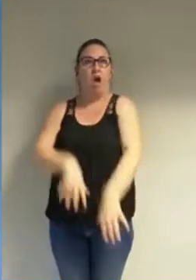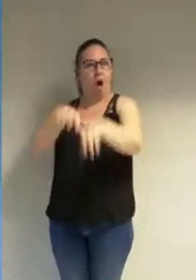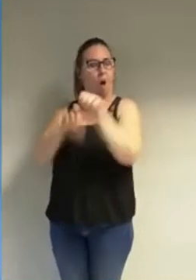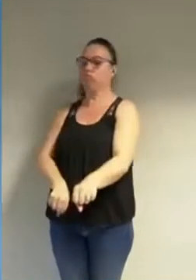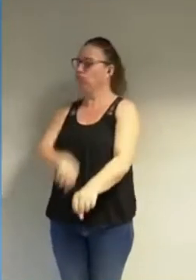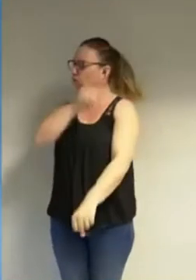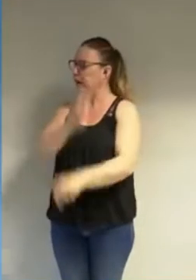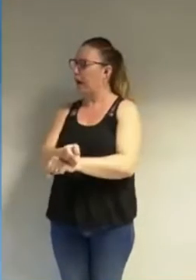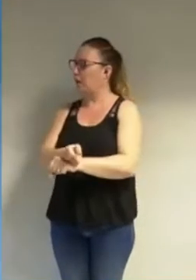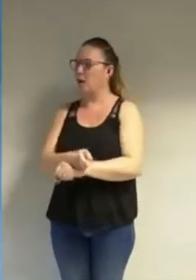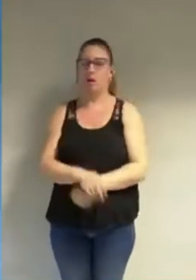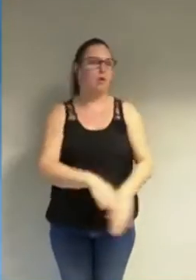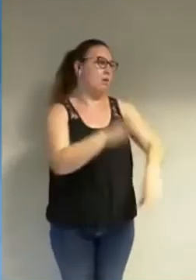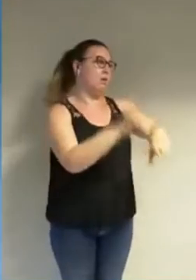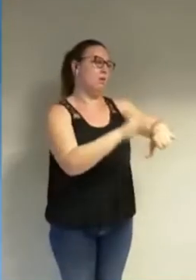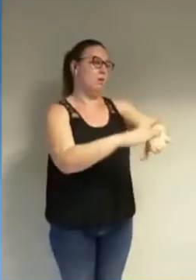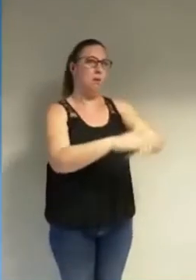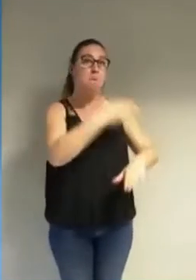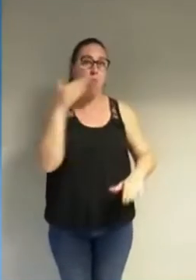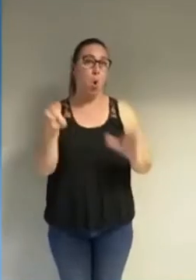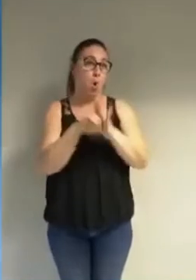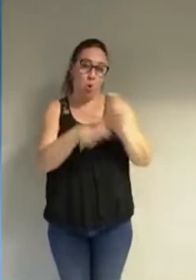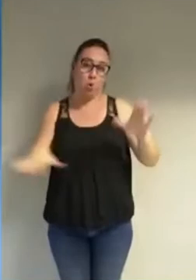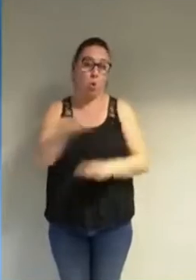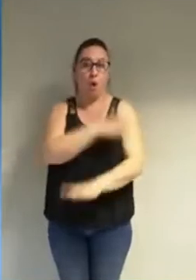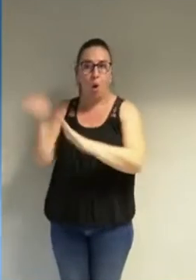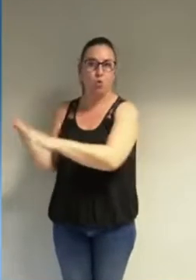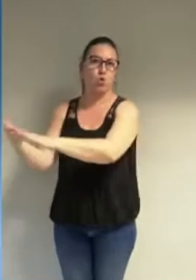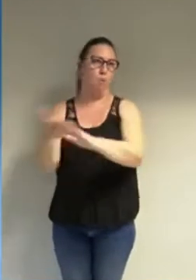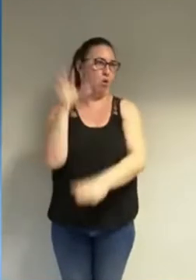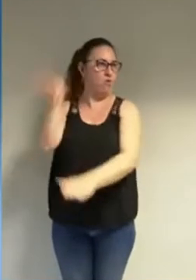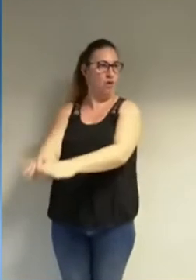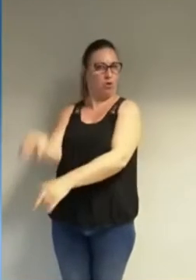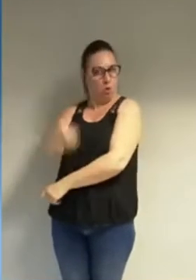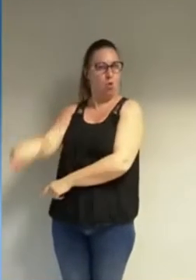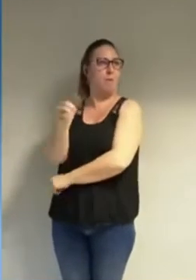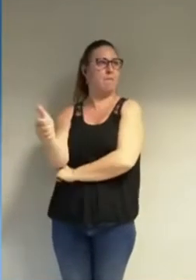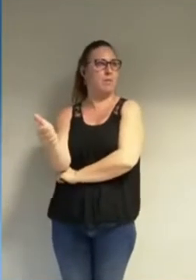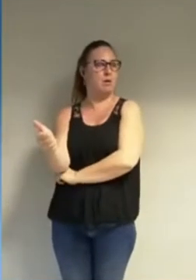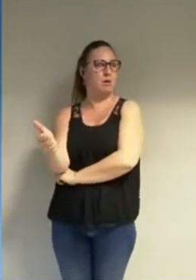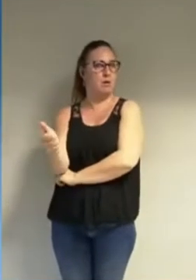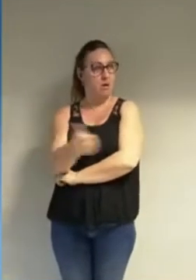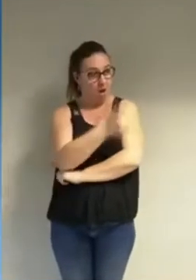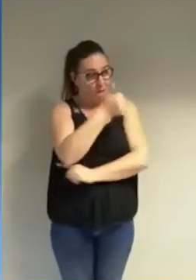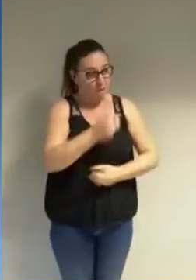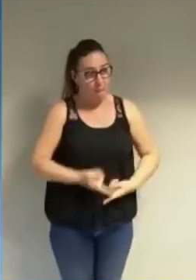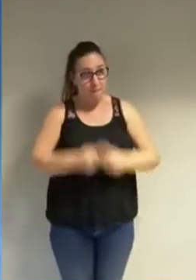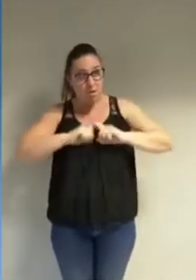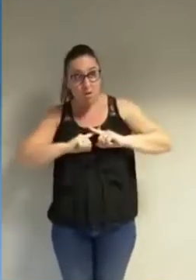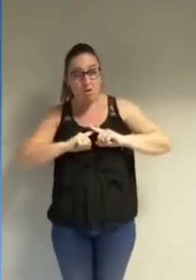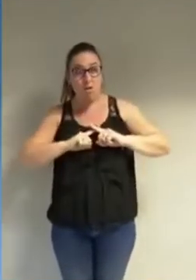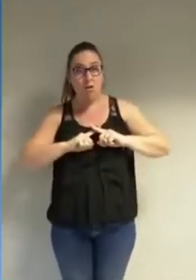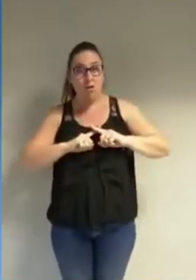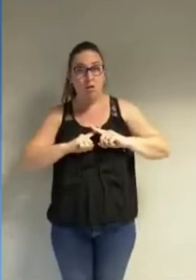vous demandons de consulter les Grenoblois. Si vous êtes convaincus de votre vérité,